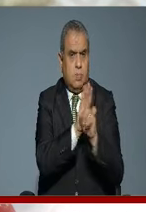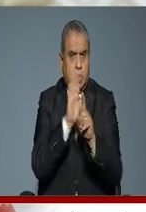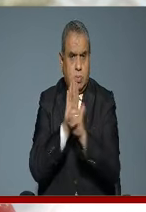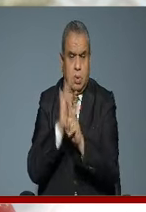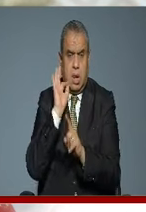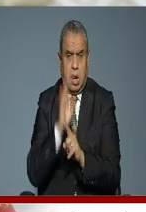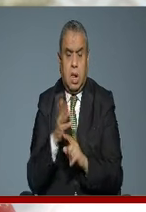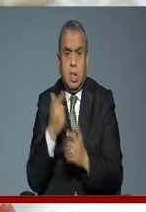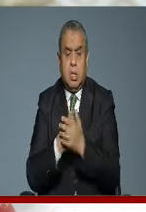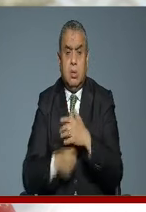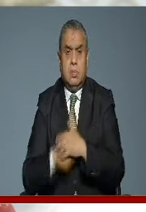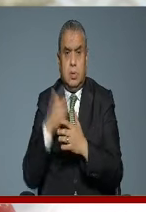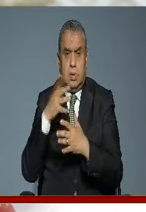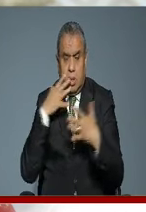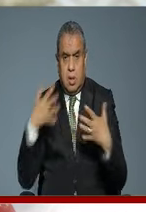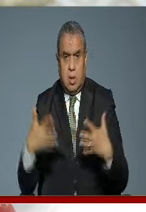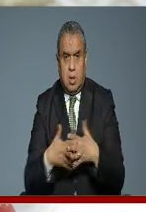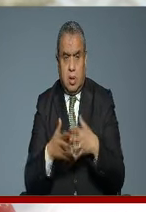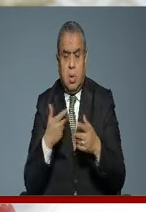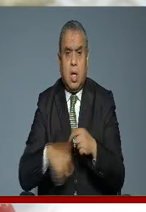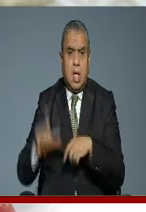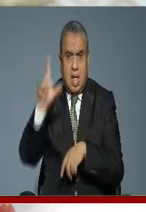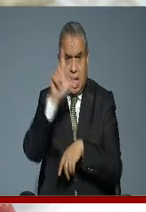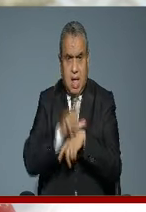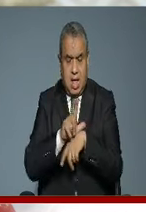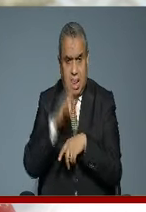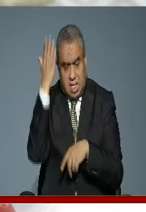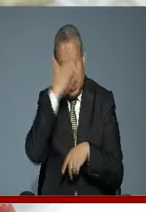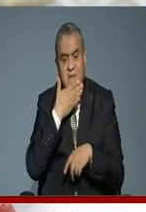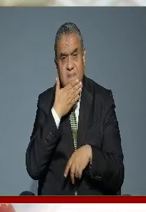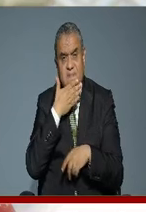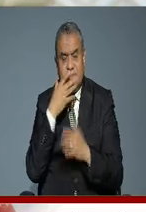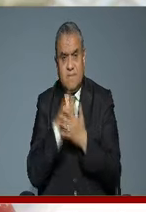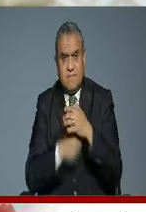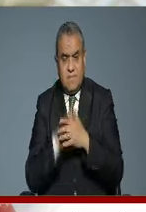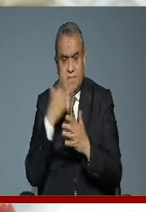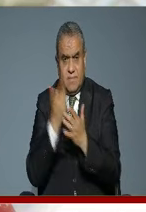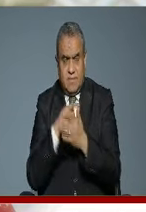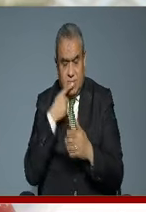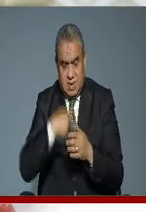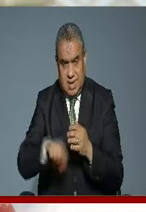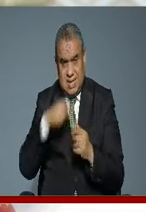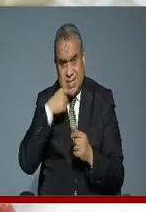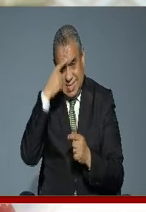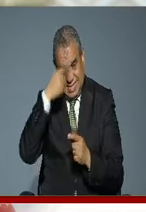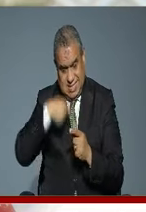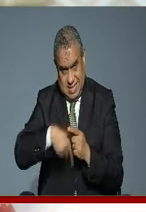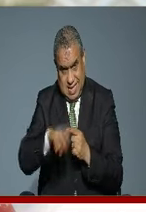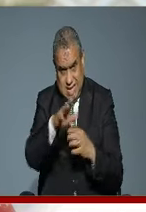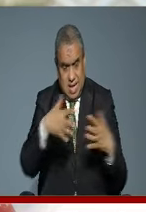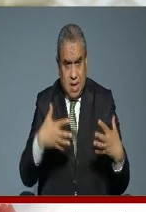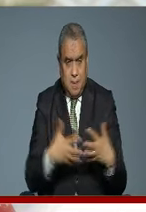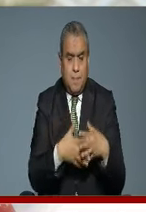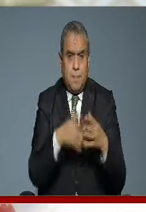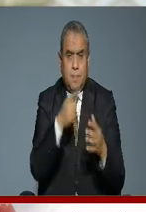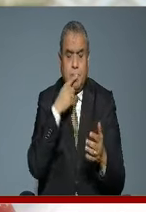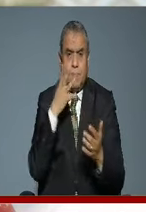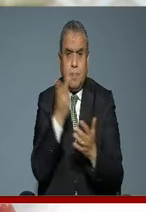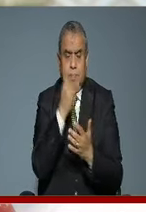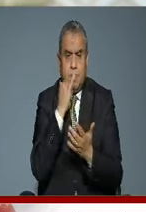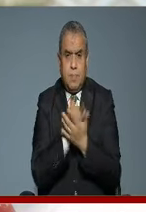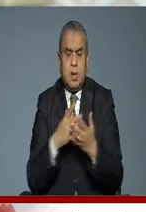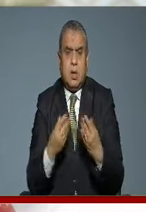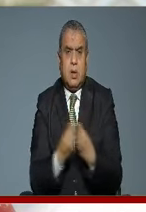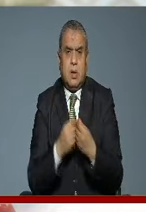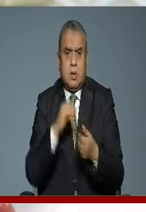ورغم مشاركة الاتحاد الأفريقي في G20 انطلاقا من هذا العام، فإن القارة تحتاج إلى